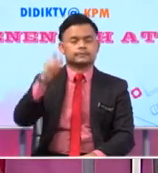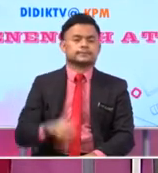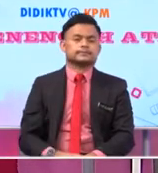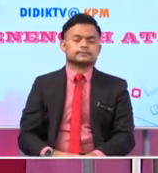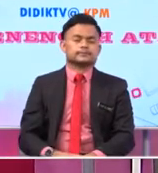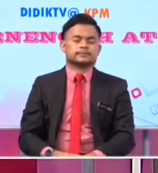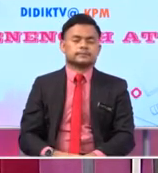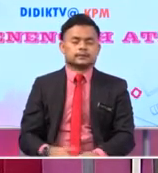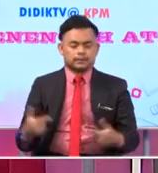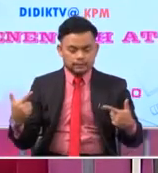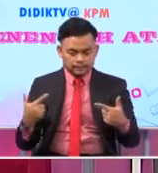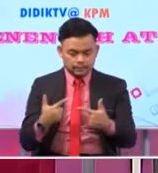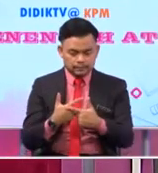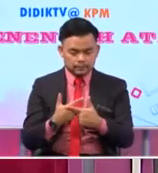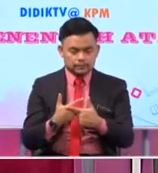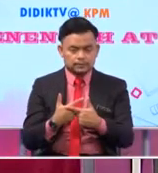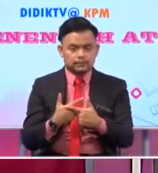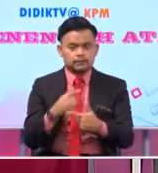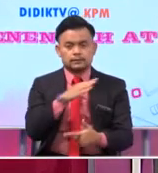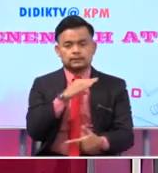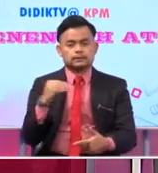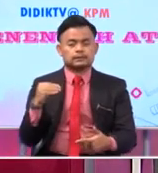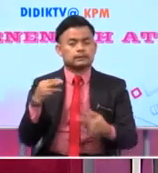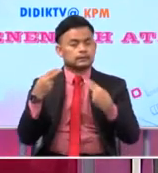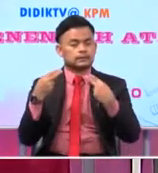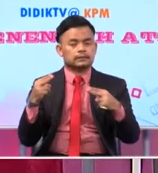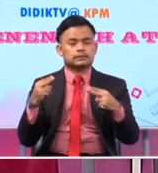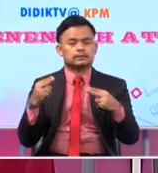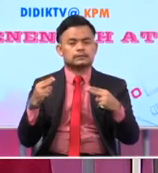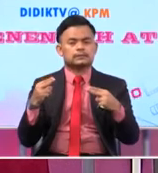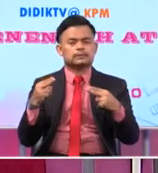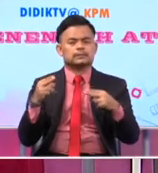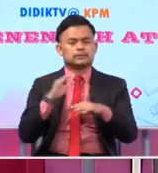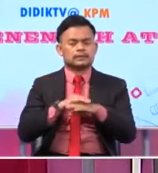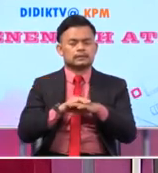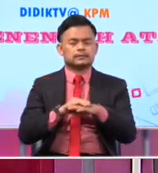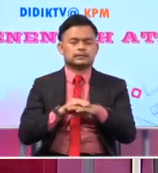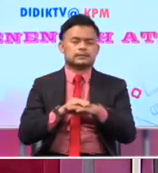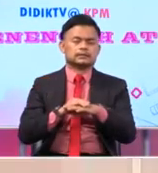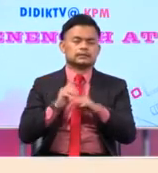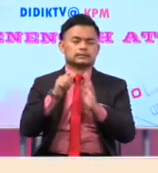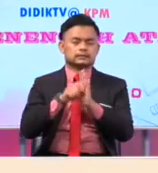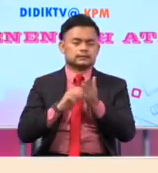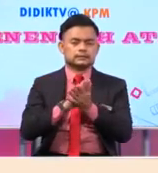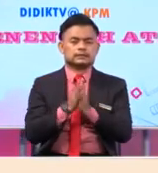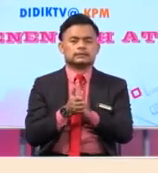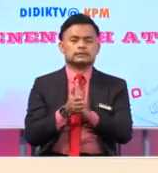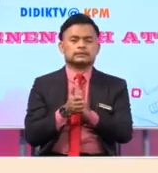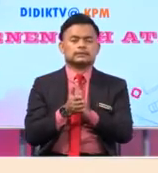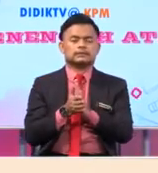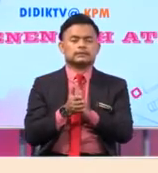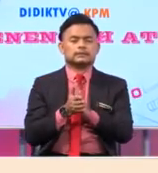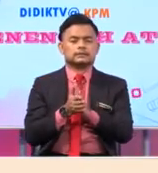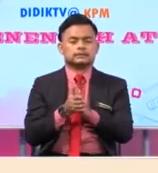sering berlaku dalam kalangan pemandu kini Jelaskan kepentingan mempunyai kepribadian Mulia